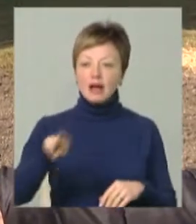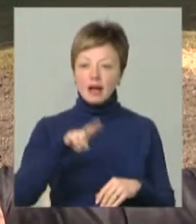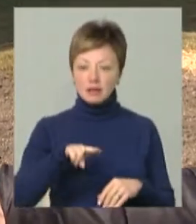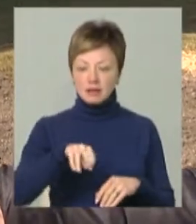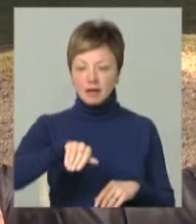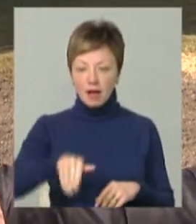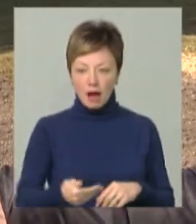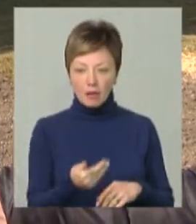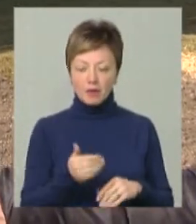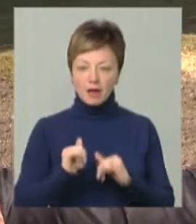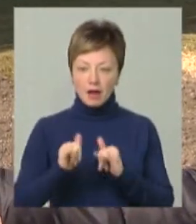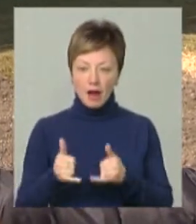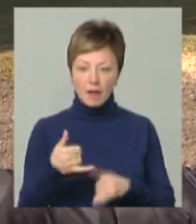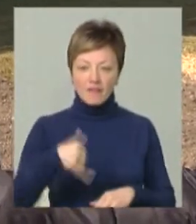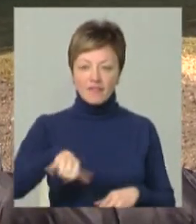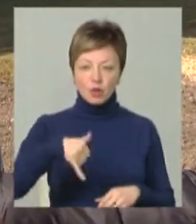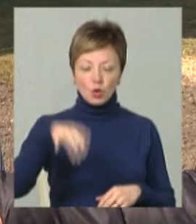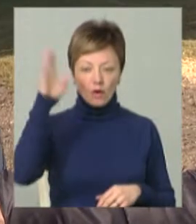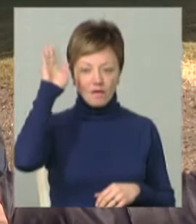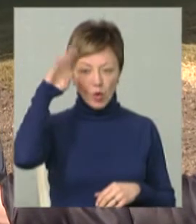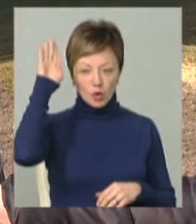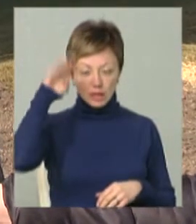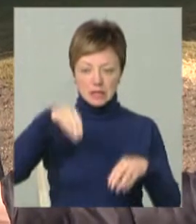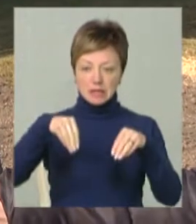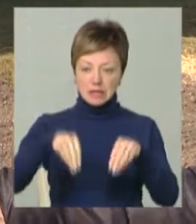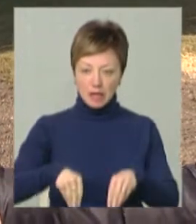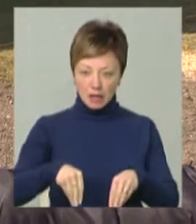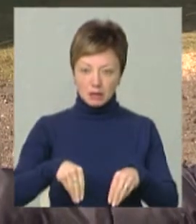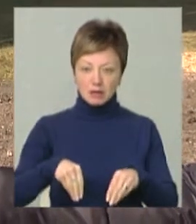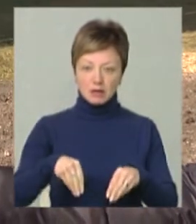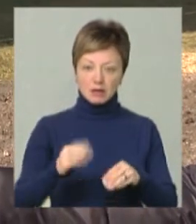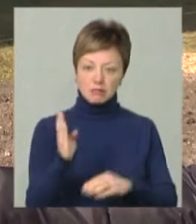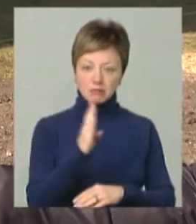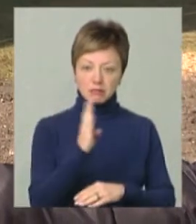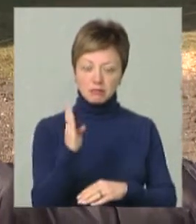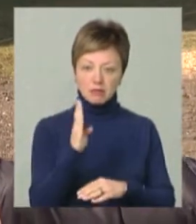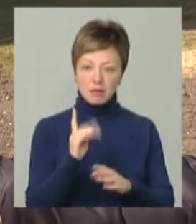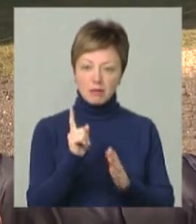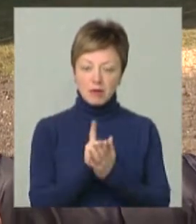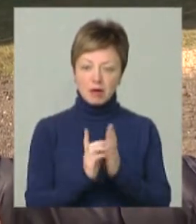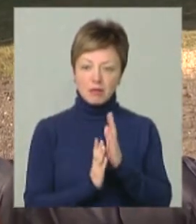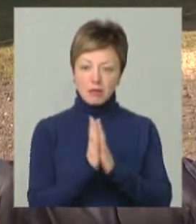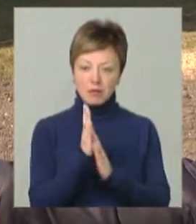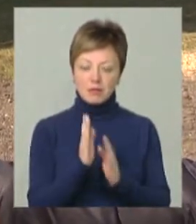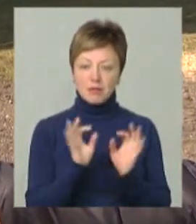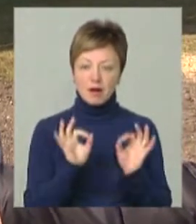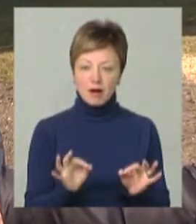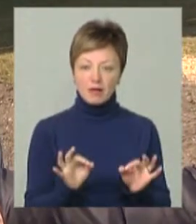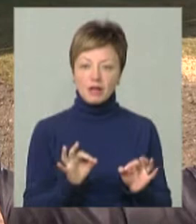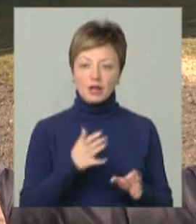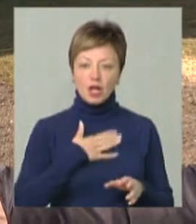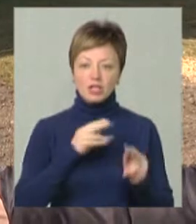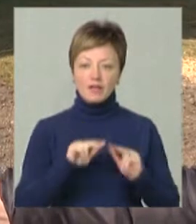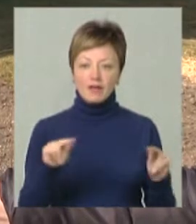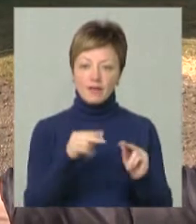Викопуємо ямки, ляємо одне відро води, садимо рослину, відцентровуємо рослину, вона має рости в певному порядку. Наші